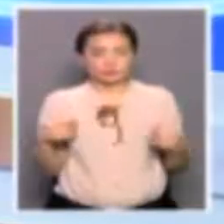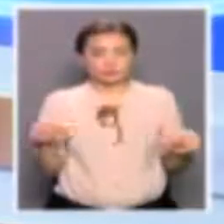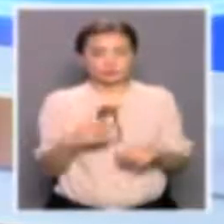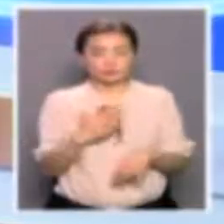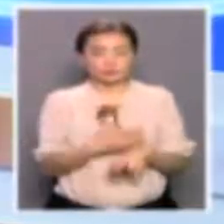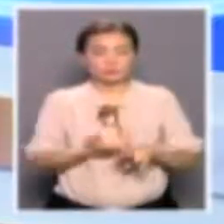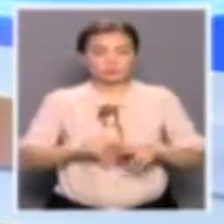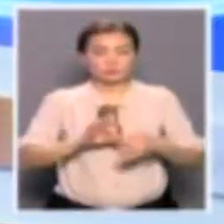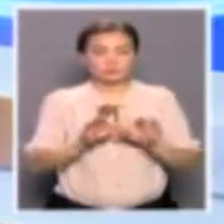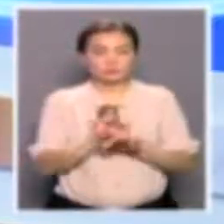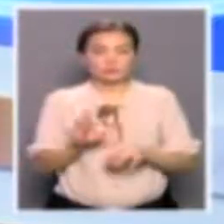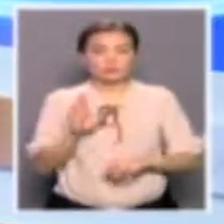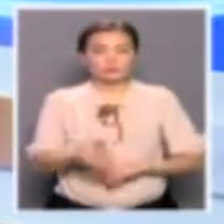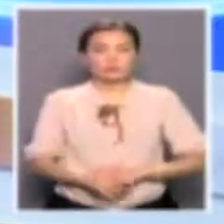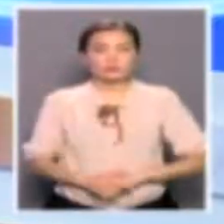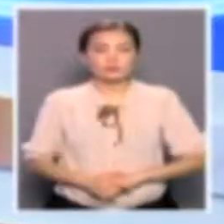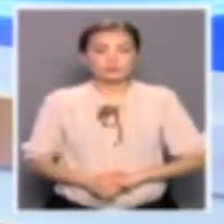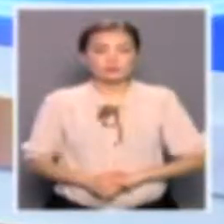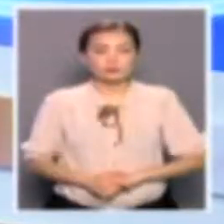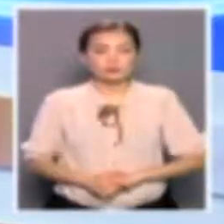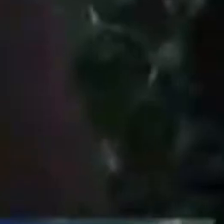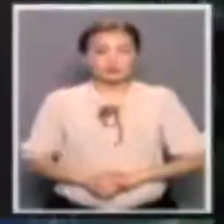вредно. Подробнее в видеоматериале корреспондента.